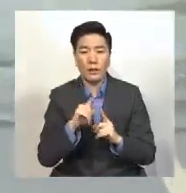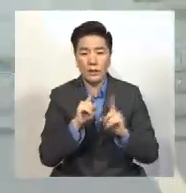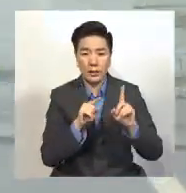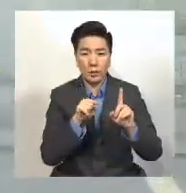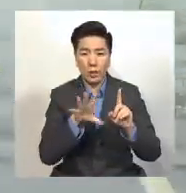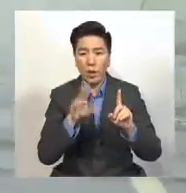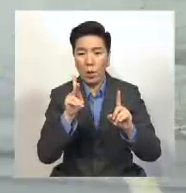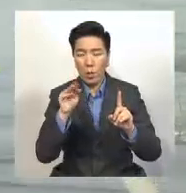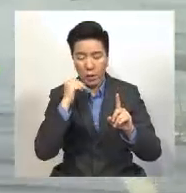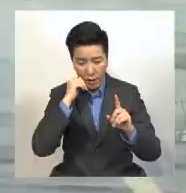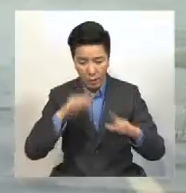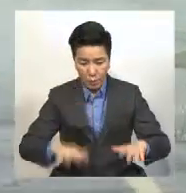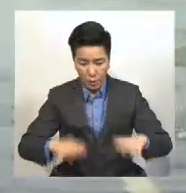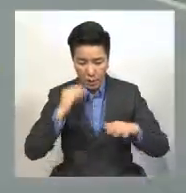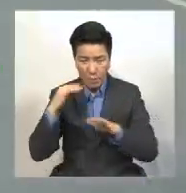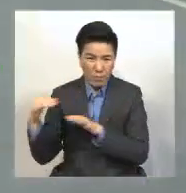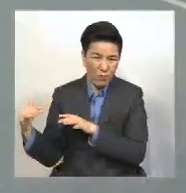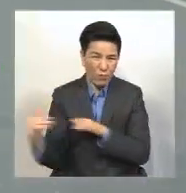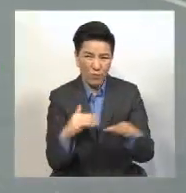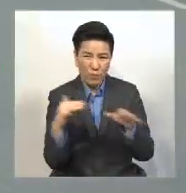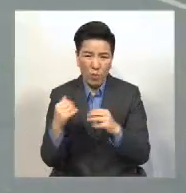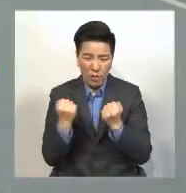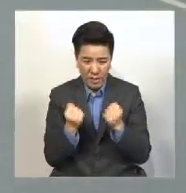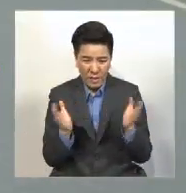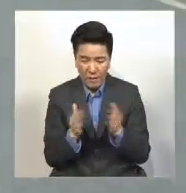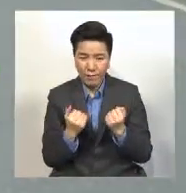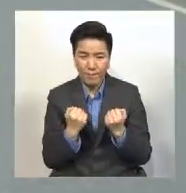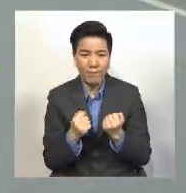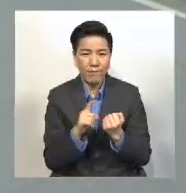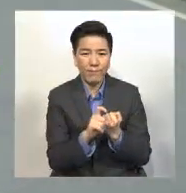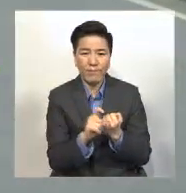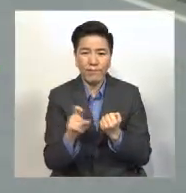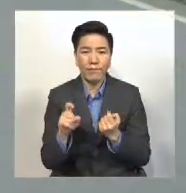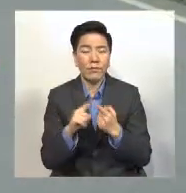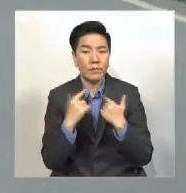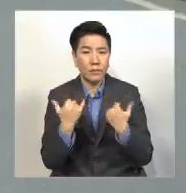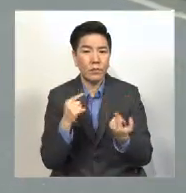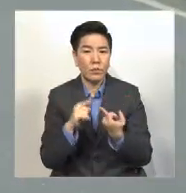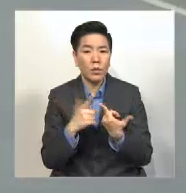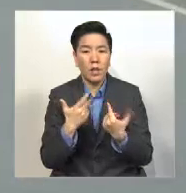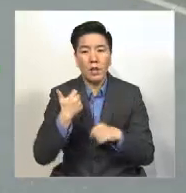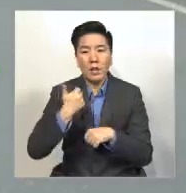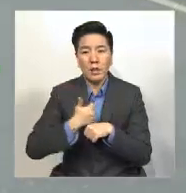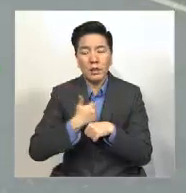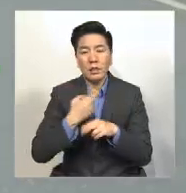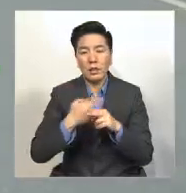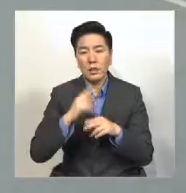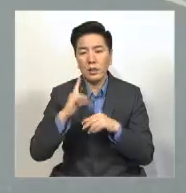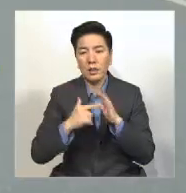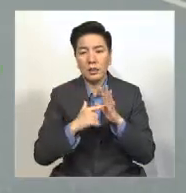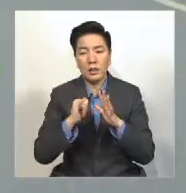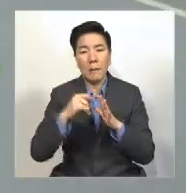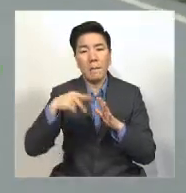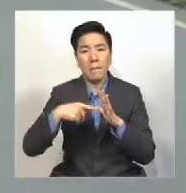ตรถูกน้ำท่วมมีกระแสน้ำไหลเชี่ยวรถเล็กไม่สามารถสัญจรผ่านไปมาได้นะครับโดยทางด้านของนายชัยพั